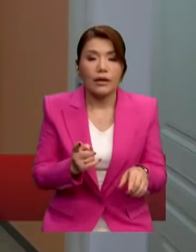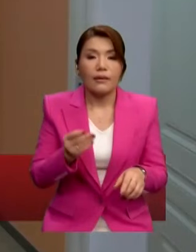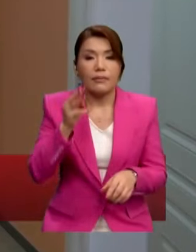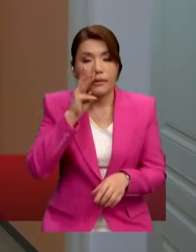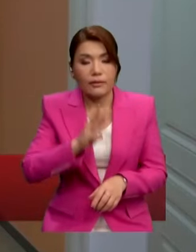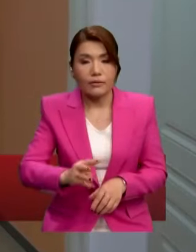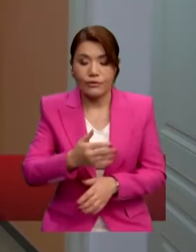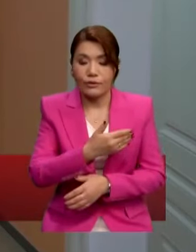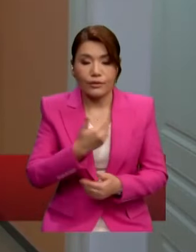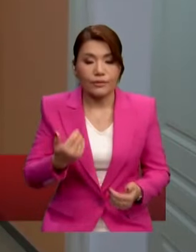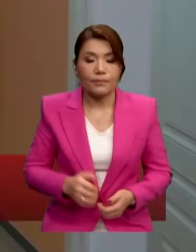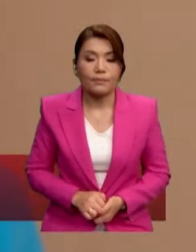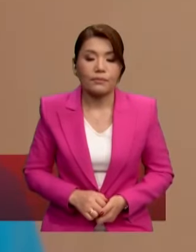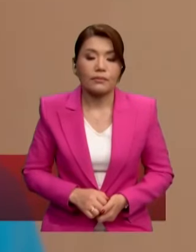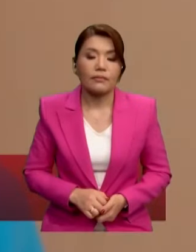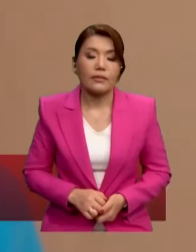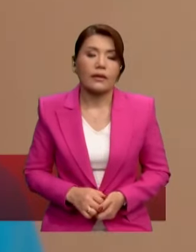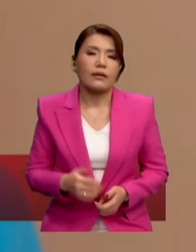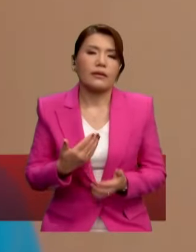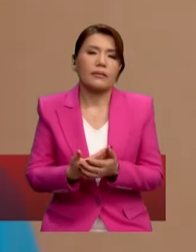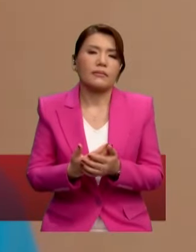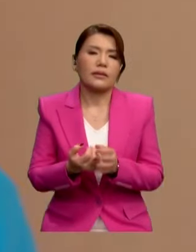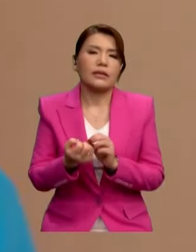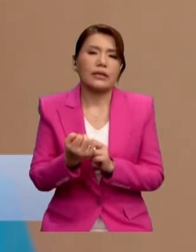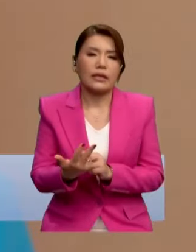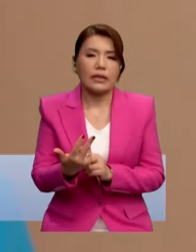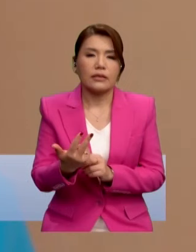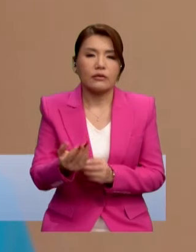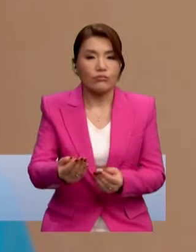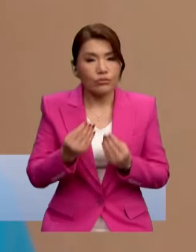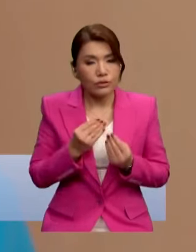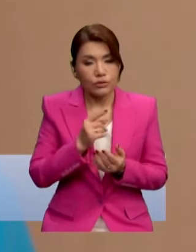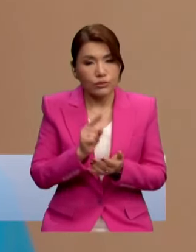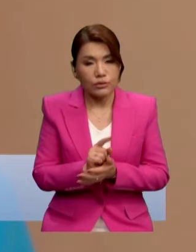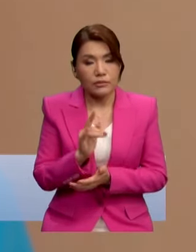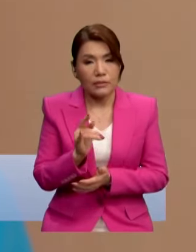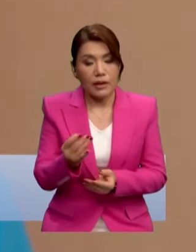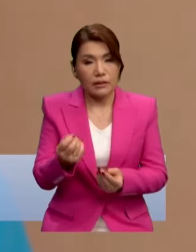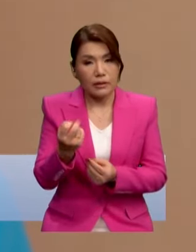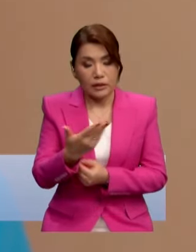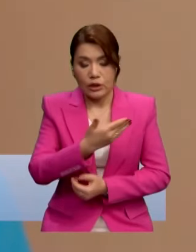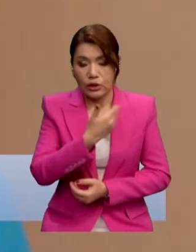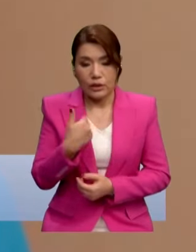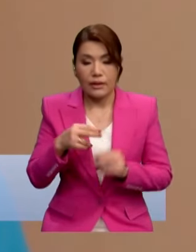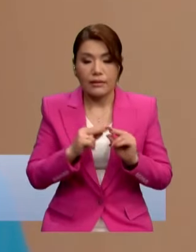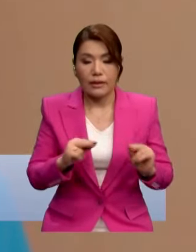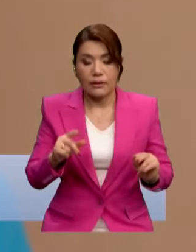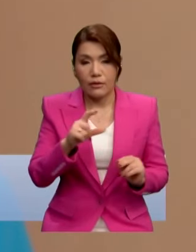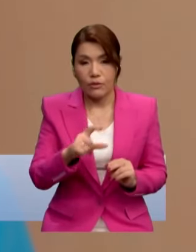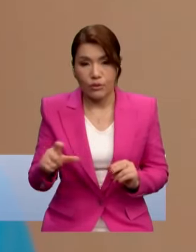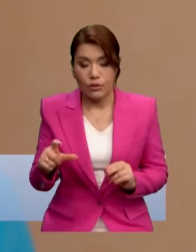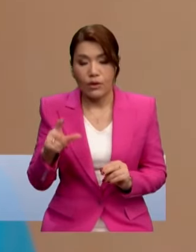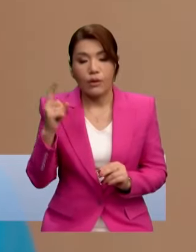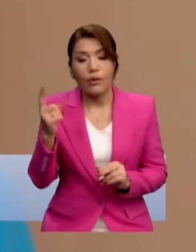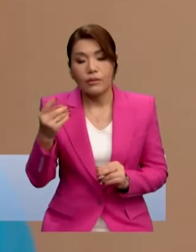ақы төленбейді. Бізге 13 беру керек екен. 13 деген бізде мүлдем жоқ. Сосын мұғалімдерге жағы көп суға